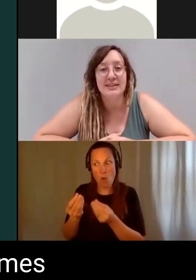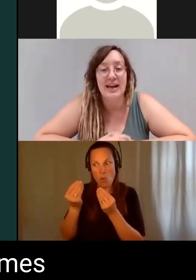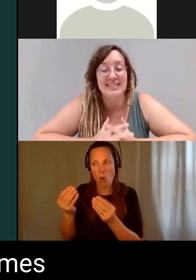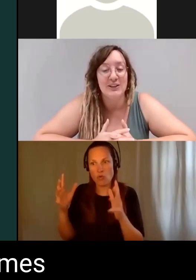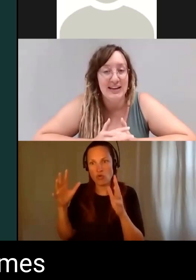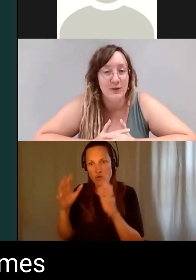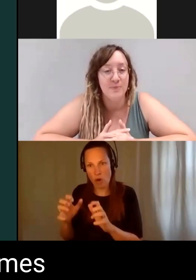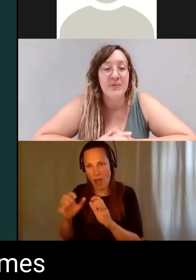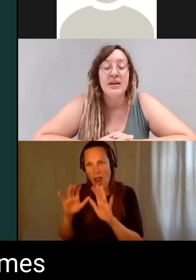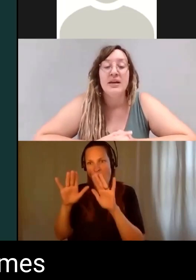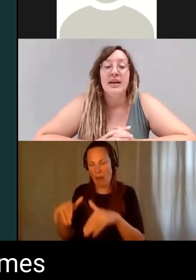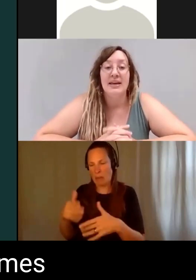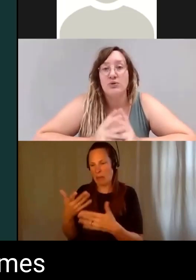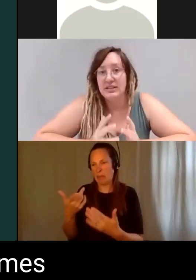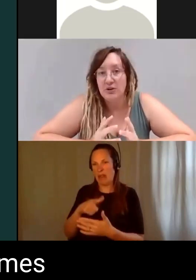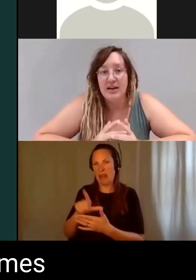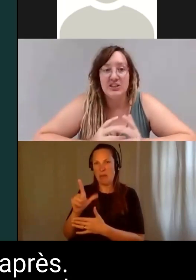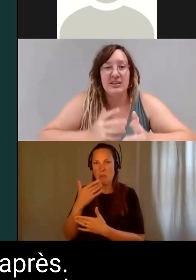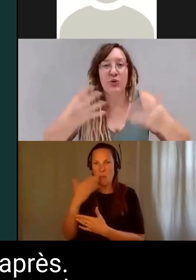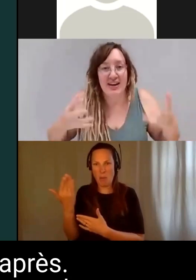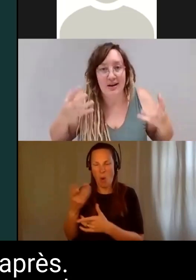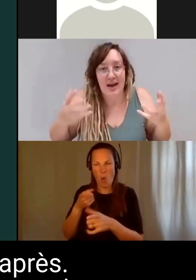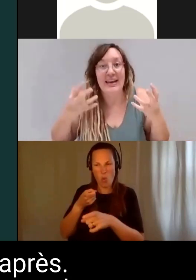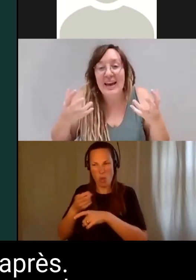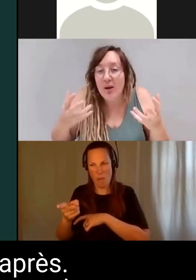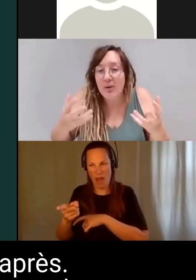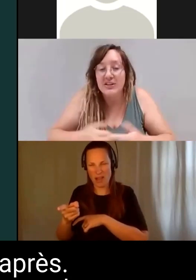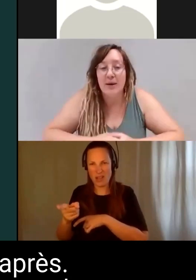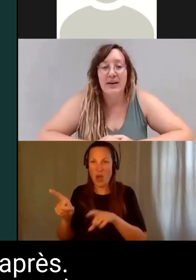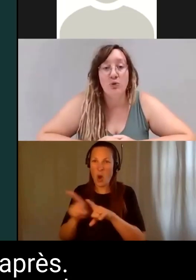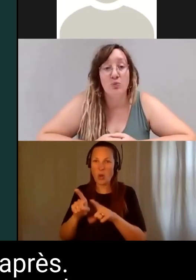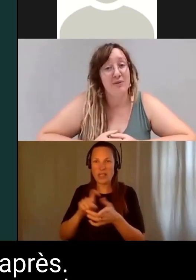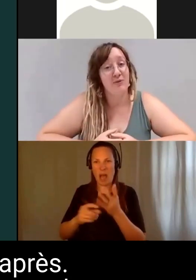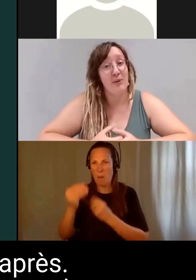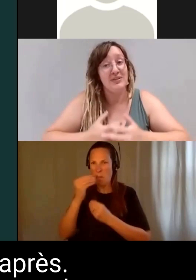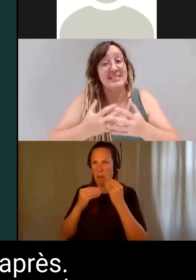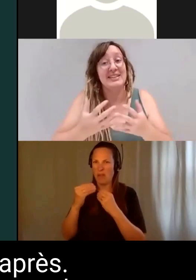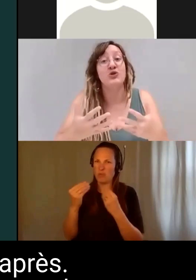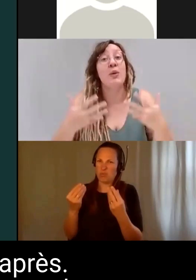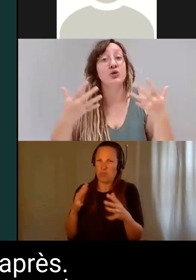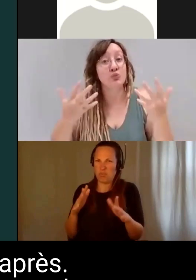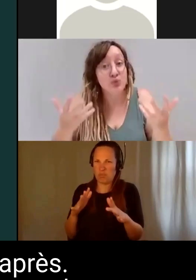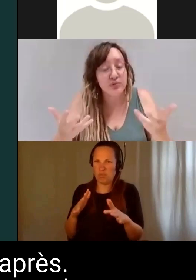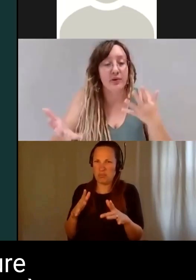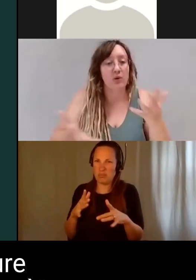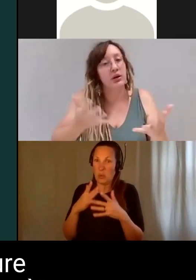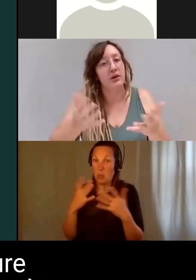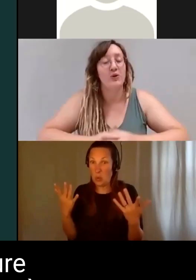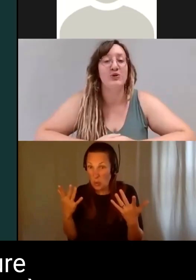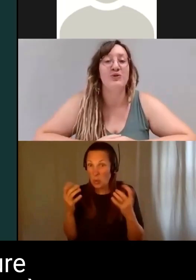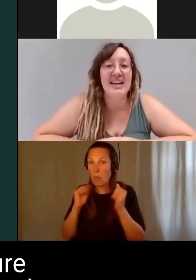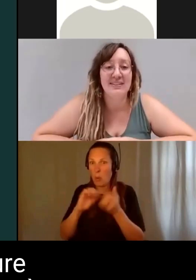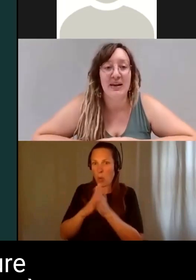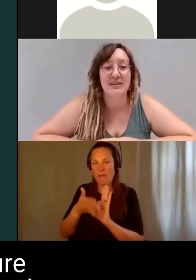nuire à certains légumes et causer des dommages. Et c'est moins agréable à manger après ou parfois, peut-être, ça ne se mange plus. Donc,